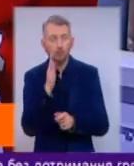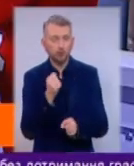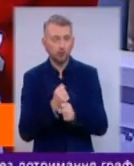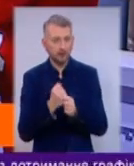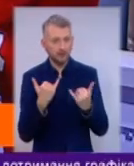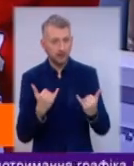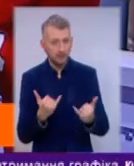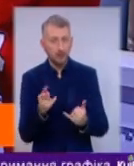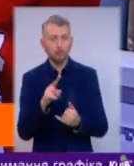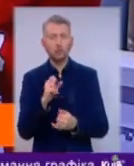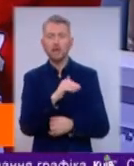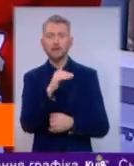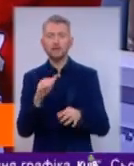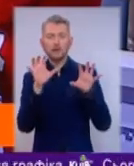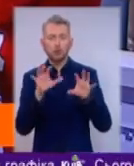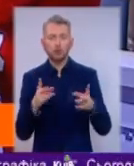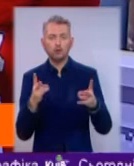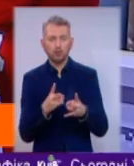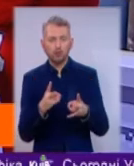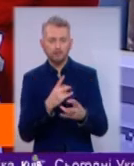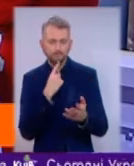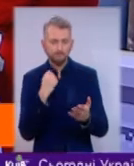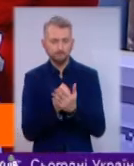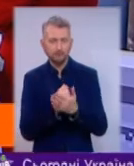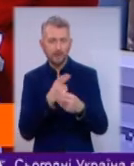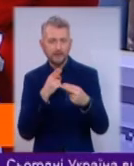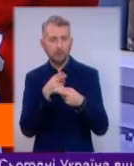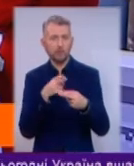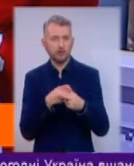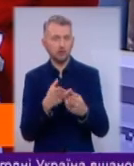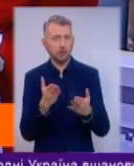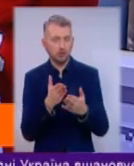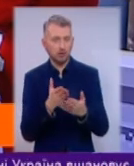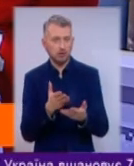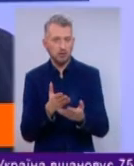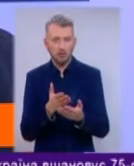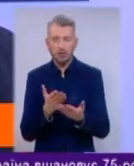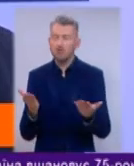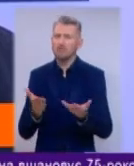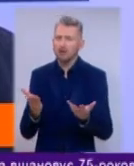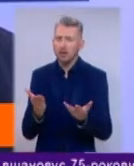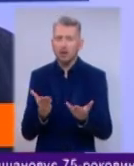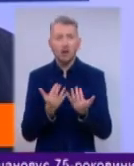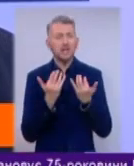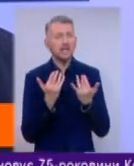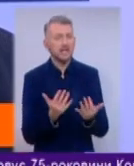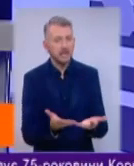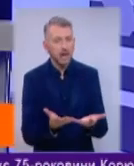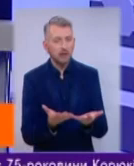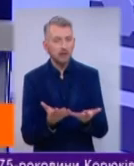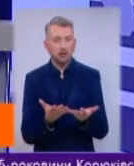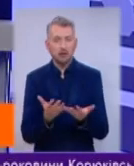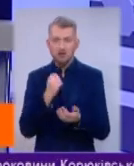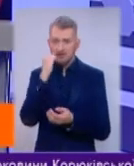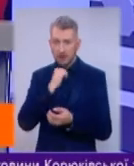зараз. І тому на рівні закону треба поставити такі запобіжники, які би це унеможливили. Який? Критерії такі, які би дали би можливість старим уникнути. Не можна?